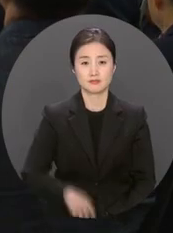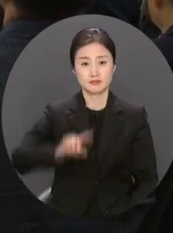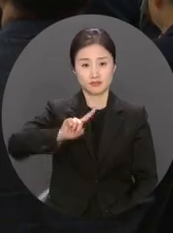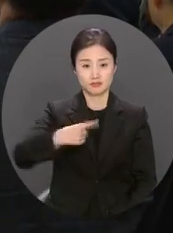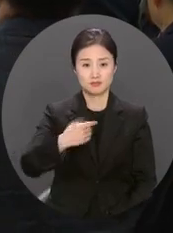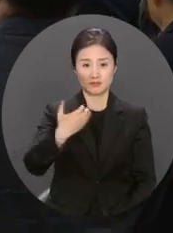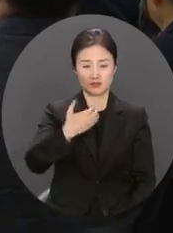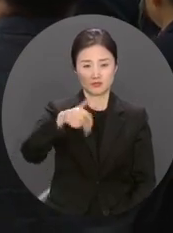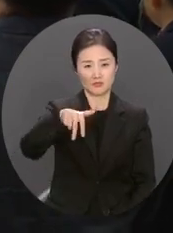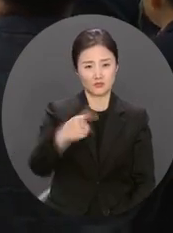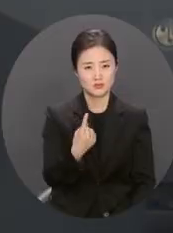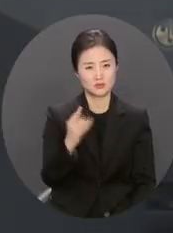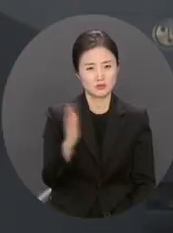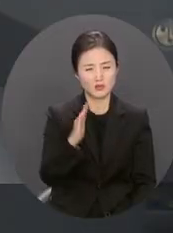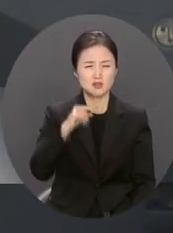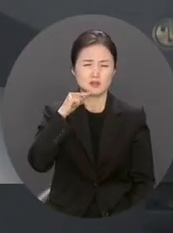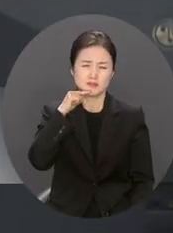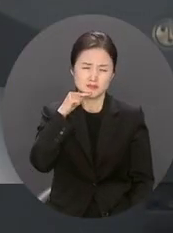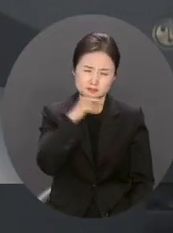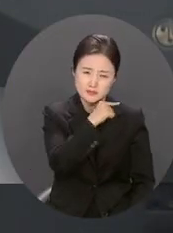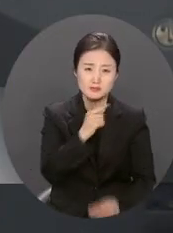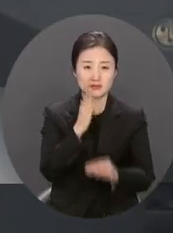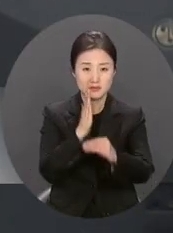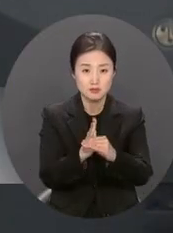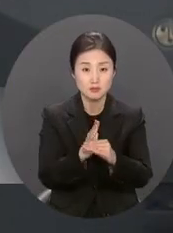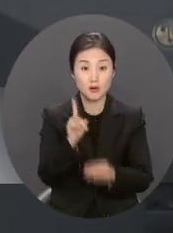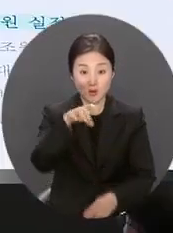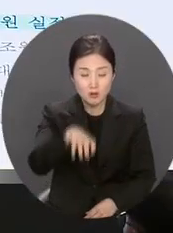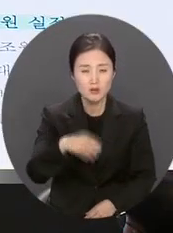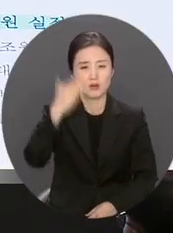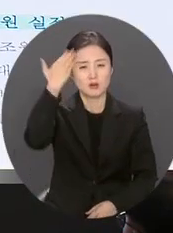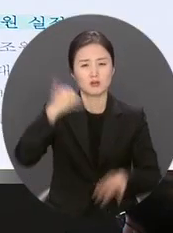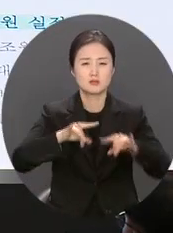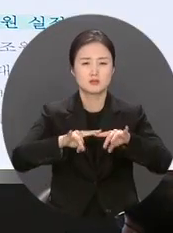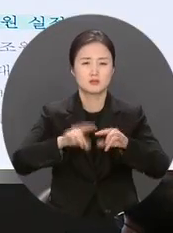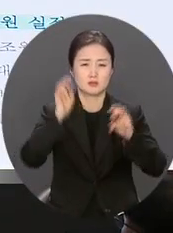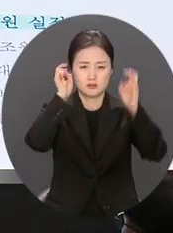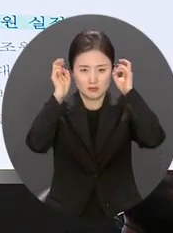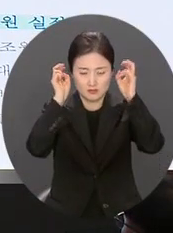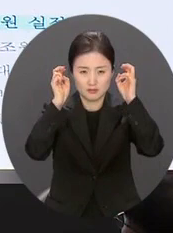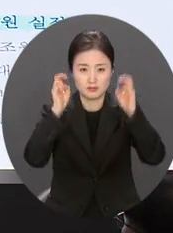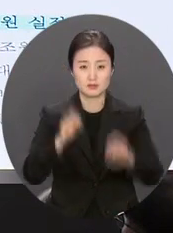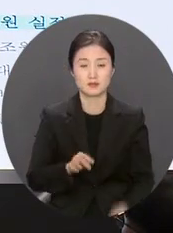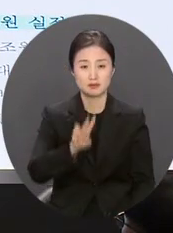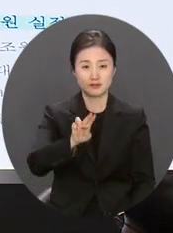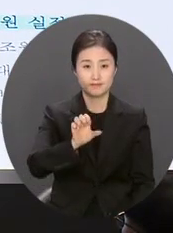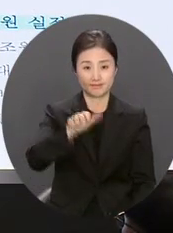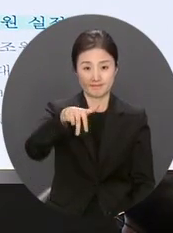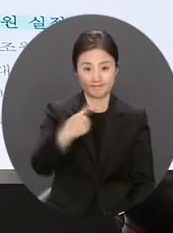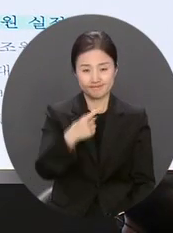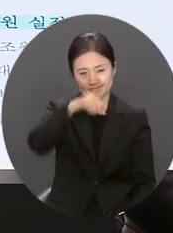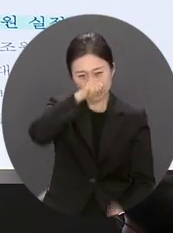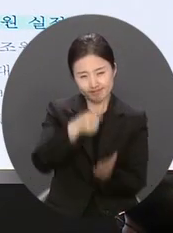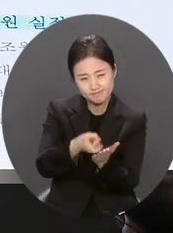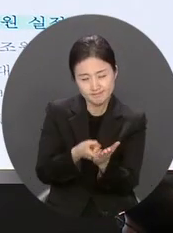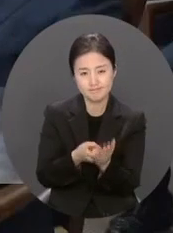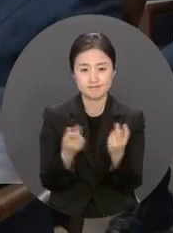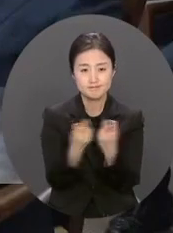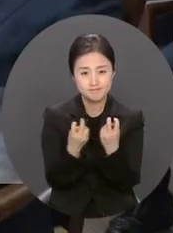190조 원대 천문학적인 규모의 부채를 안고 있는 한국전력이 25조 원 규모의 재무개선 방안을